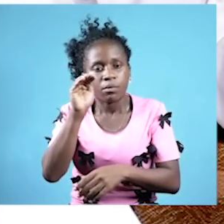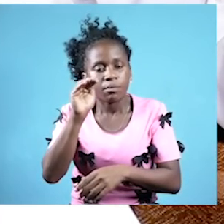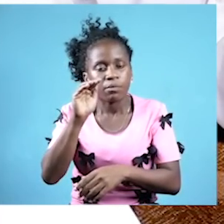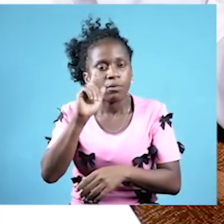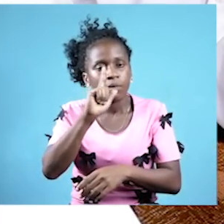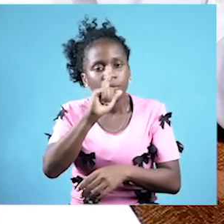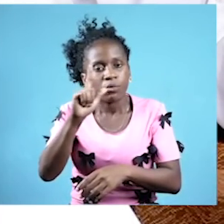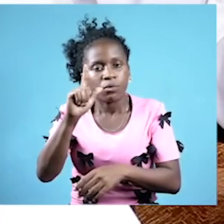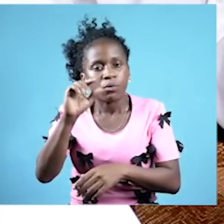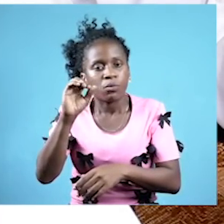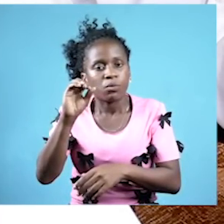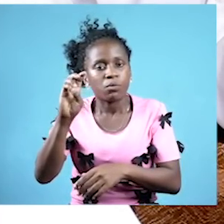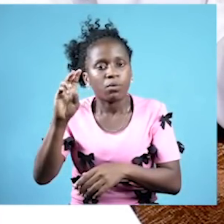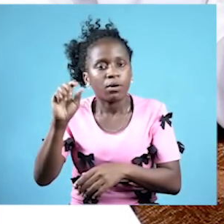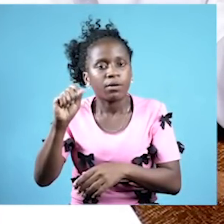Edward